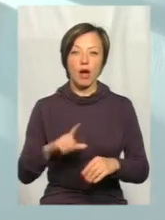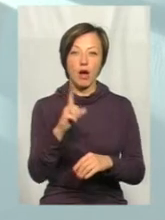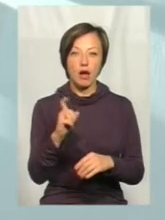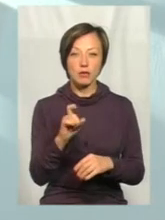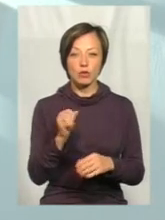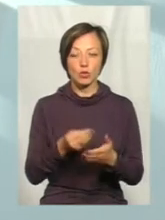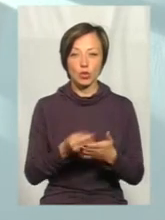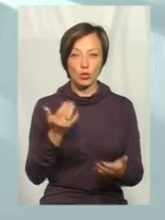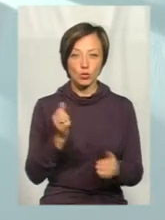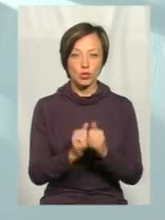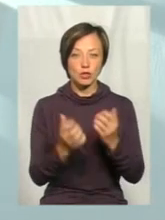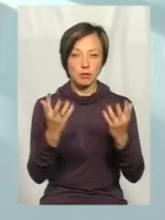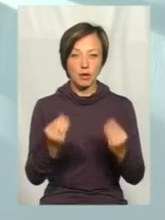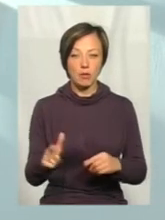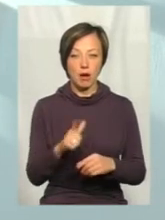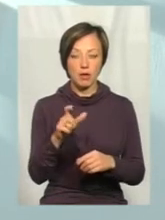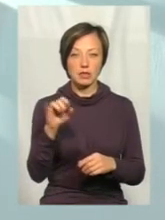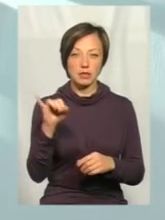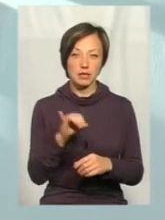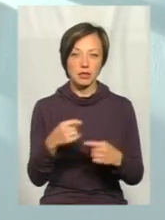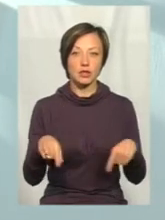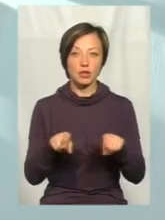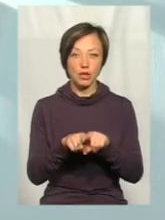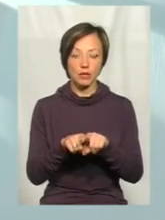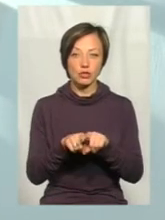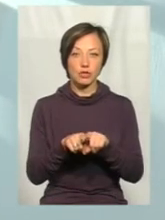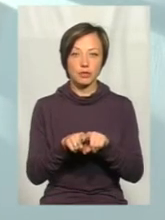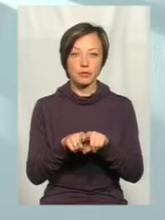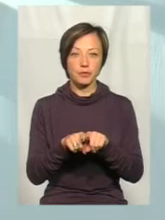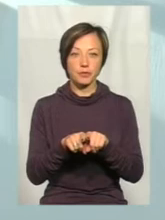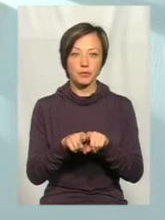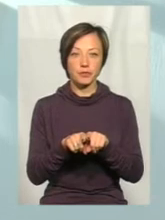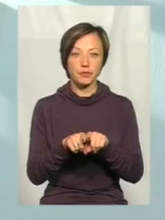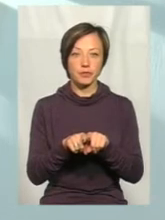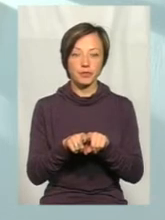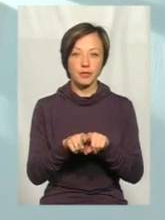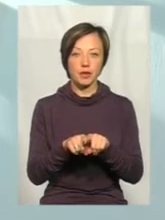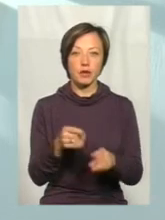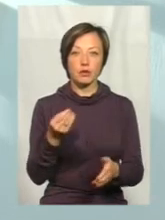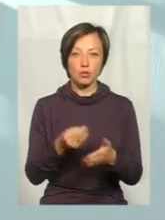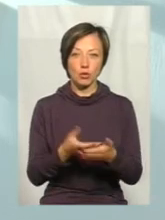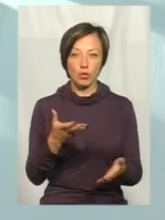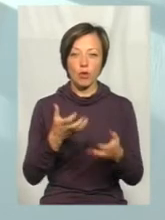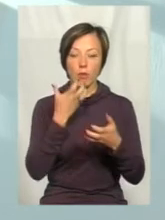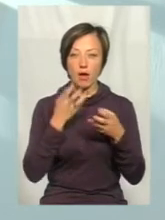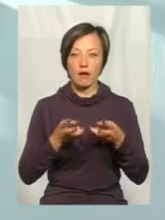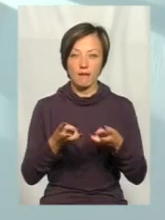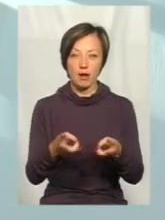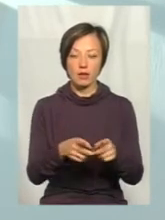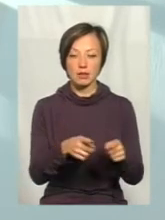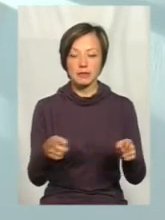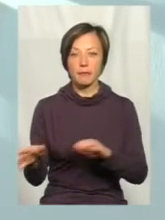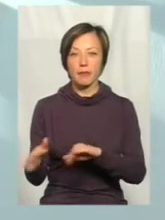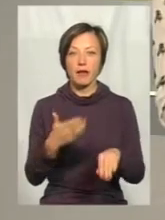газ дорожчий з кожним днем, ви знаєте, і теж якби досить дорого ним обігріватися. А